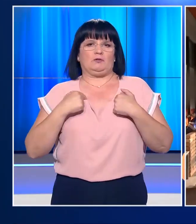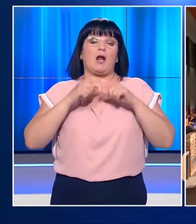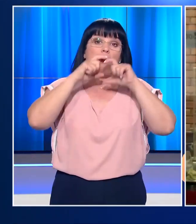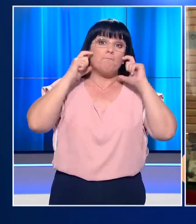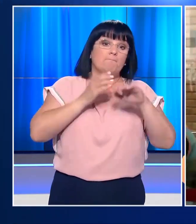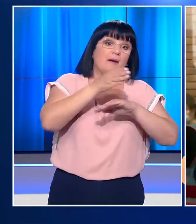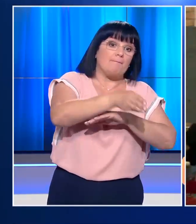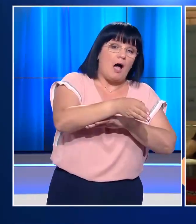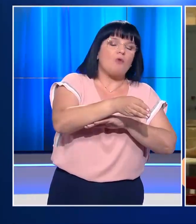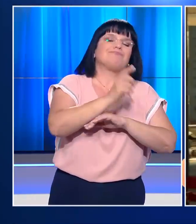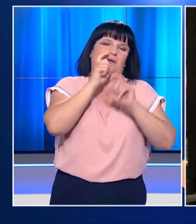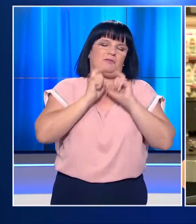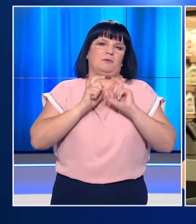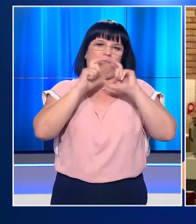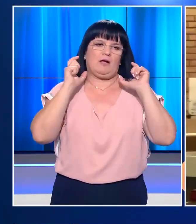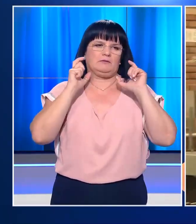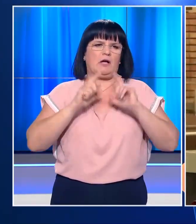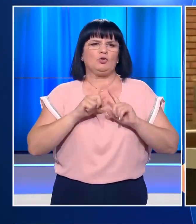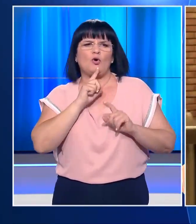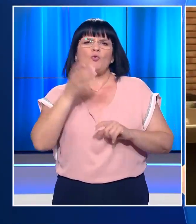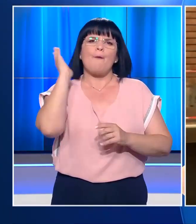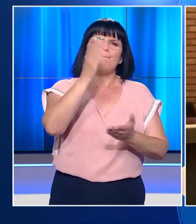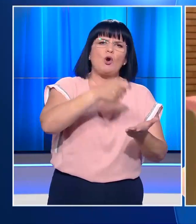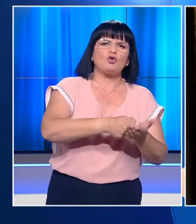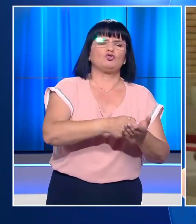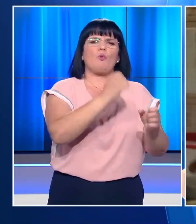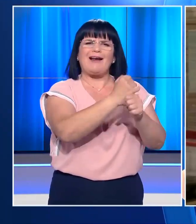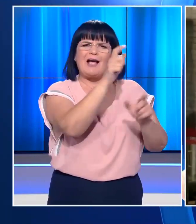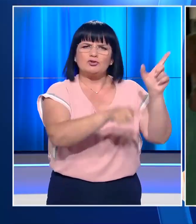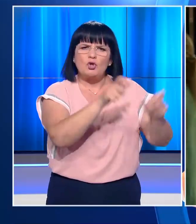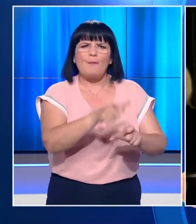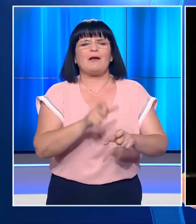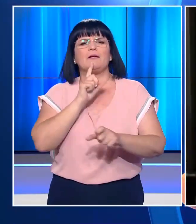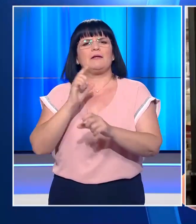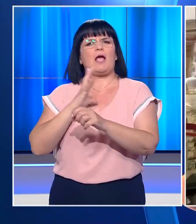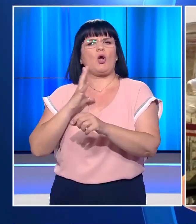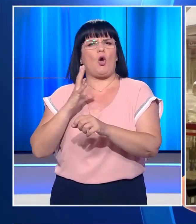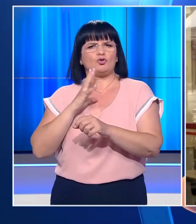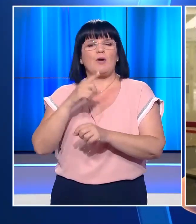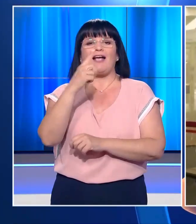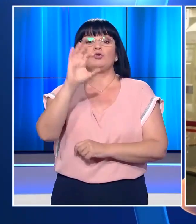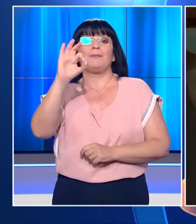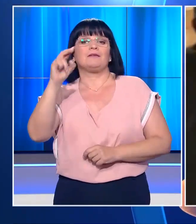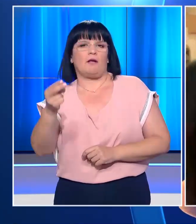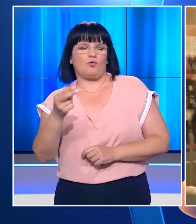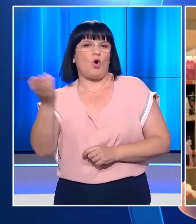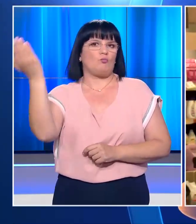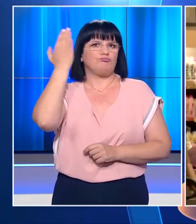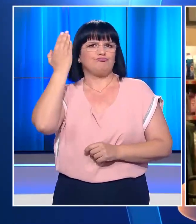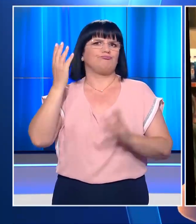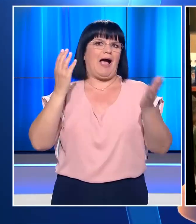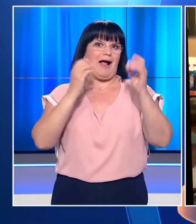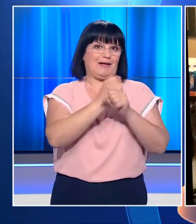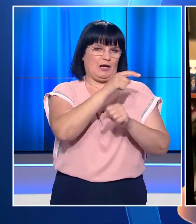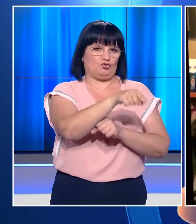μάσκα πριν πω. Το πρόστιμο για τη μη χρήση μάσκας τόσο από εργαζομένους όσο και από καταναλωτές ανέρχεται στα 150 ευρώ με το κόστος στην περίπτωση